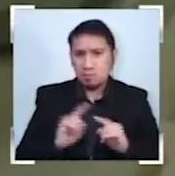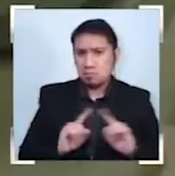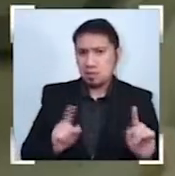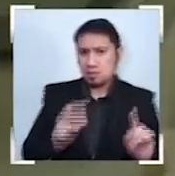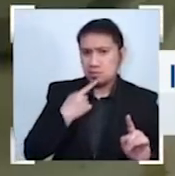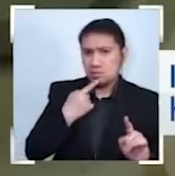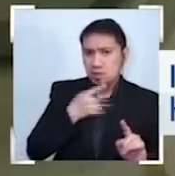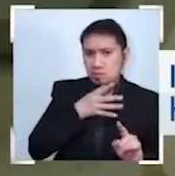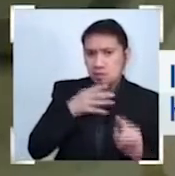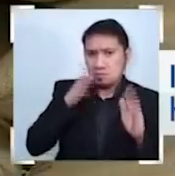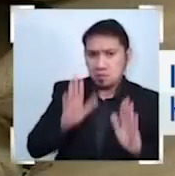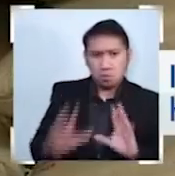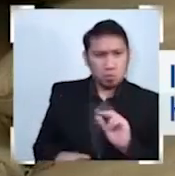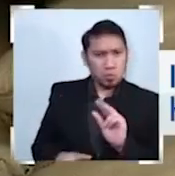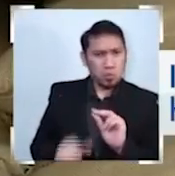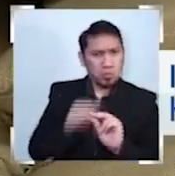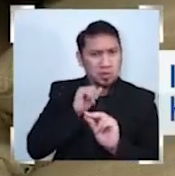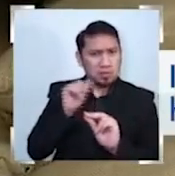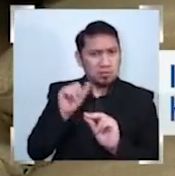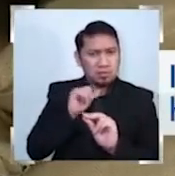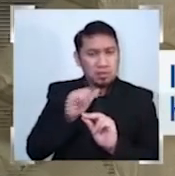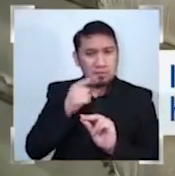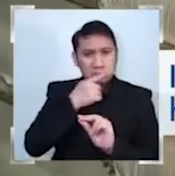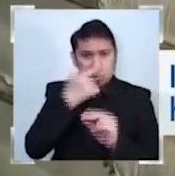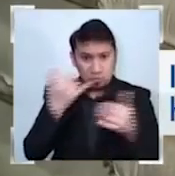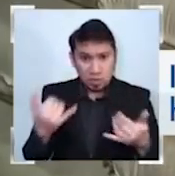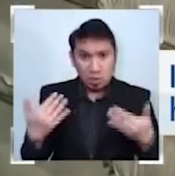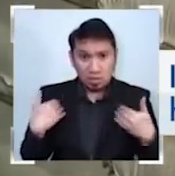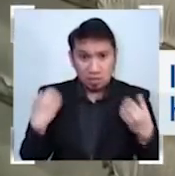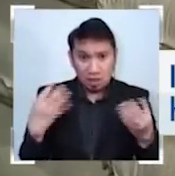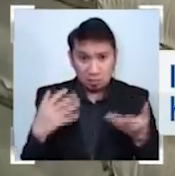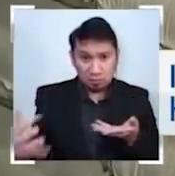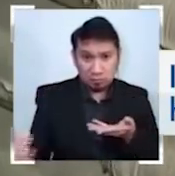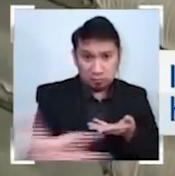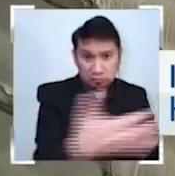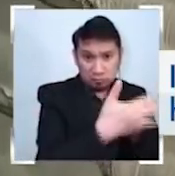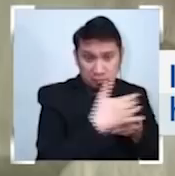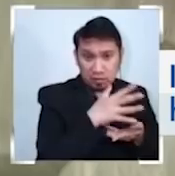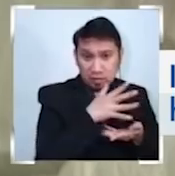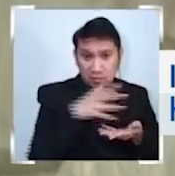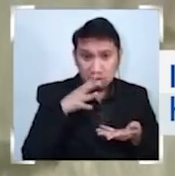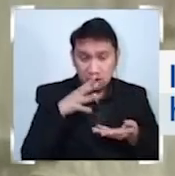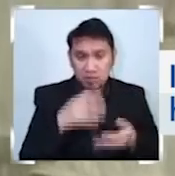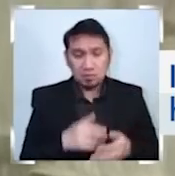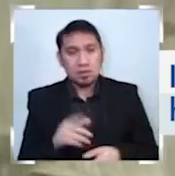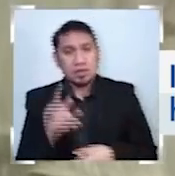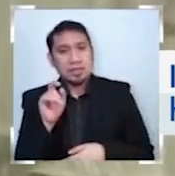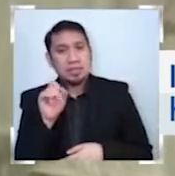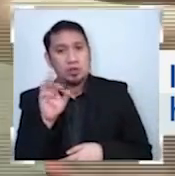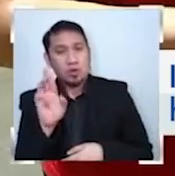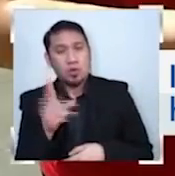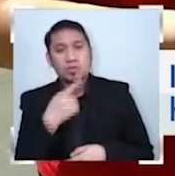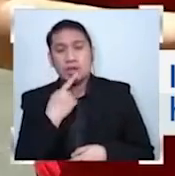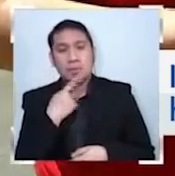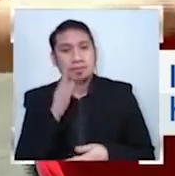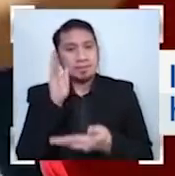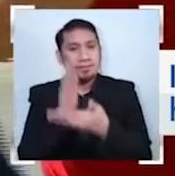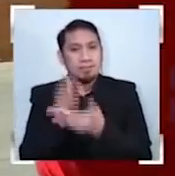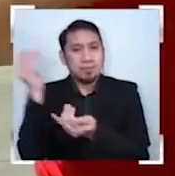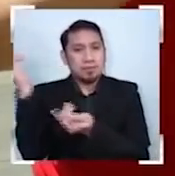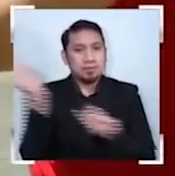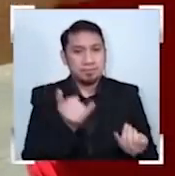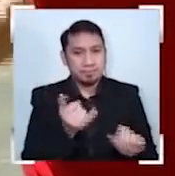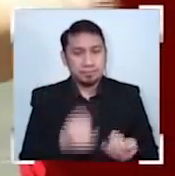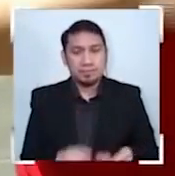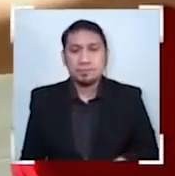milling season o panahon ng produksyon naman daw ngayon ng asukal. Nag-issue na ng TRO ang korte para pigilan ang importasyon. Ako si